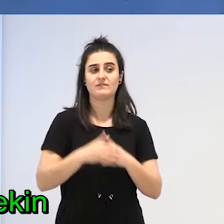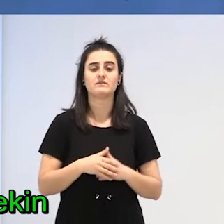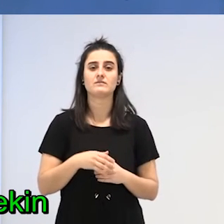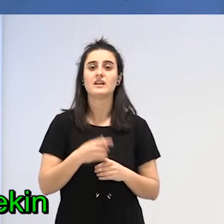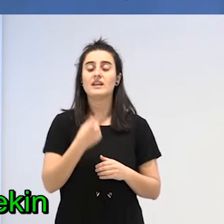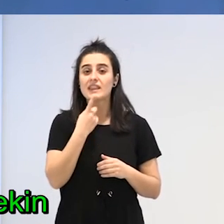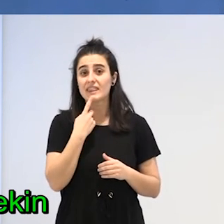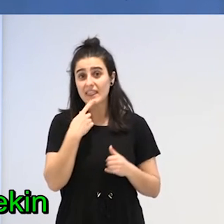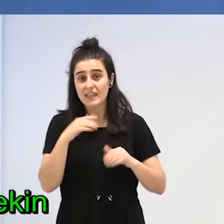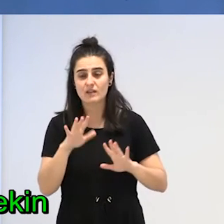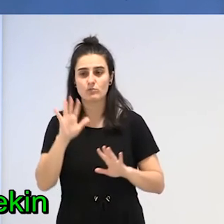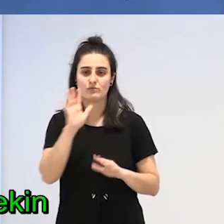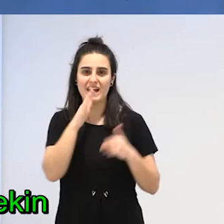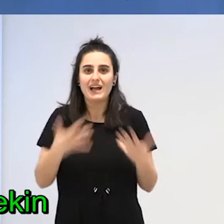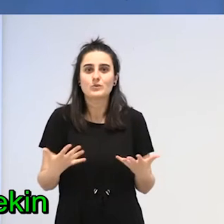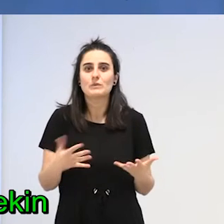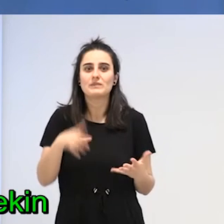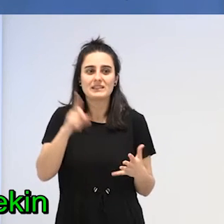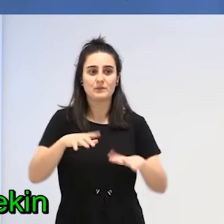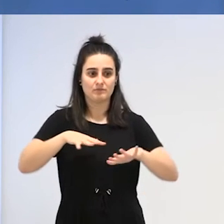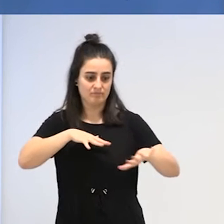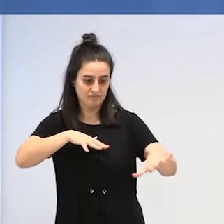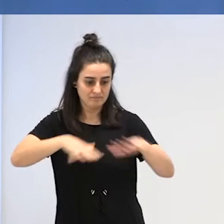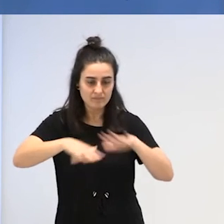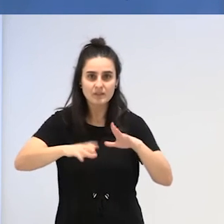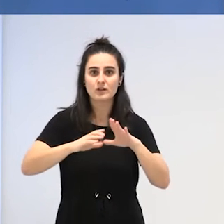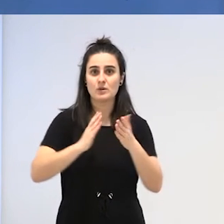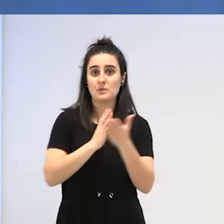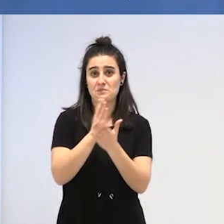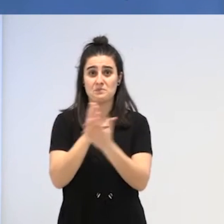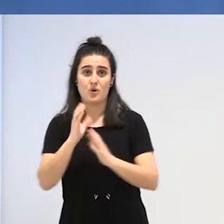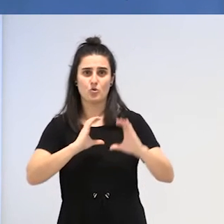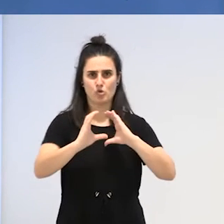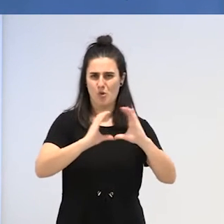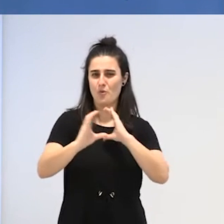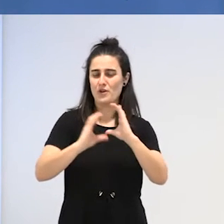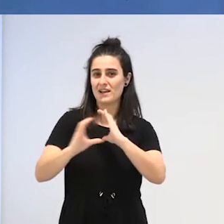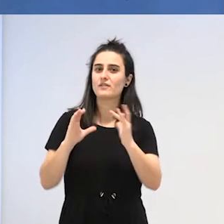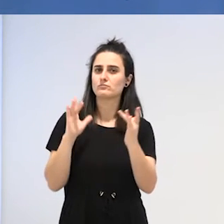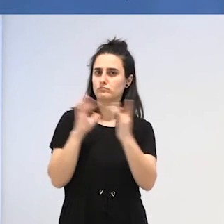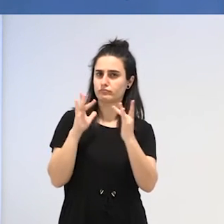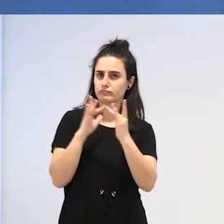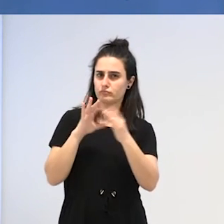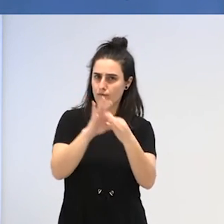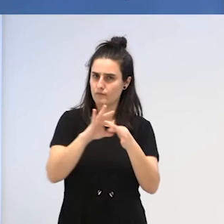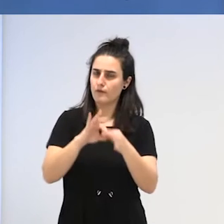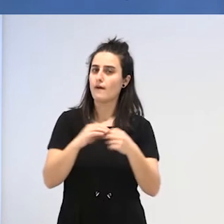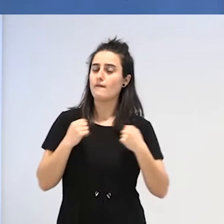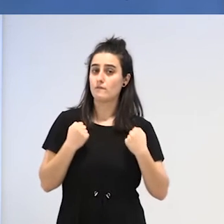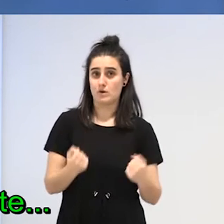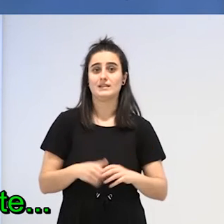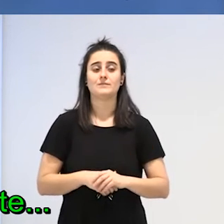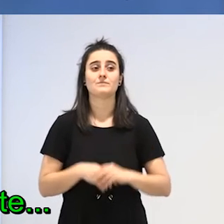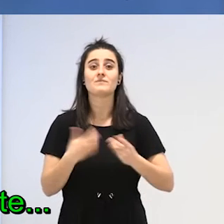esango luke gaur egun ere aktivismoarekin eta komunikabideekin eta zientziarekin harreman sakona daukala. Eta honen bi